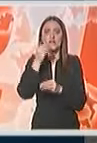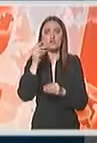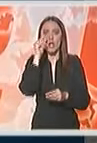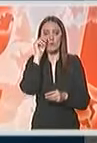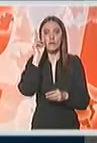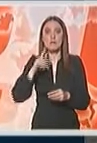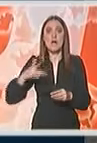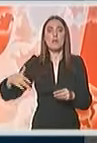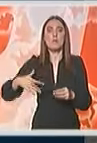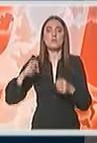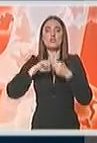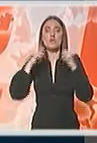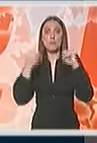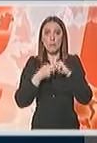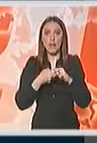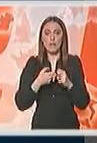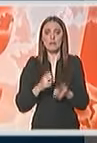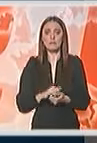ima bubrežne probleme.